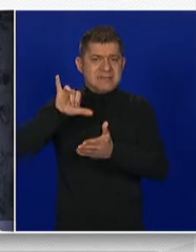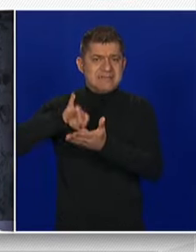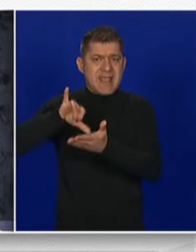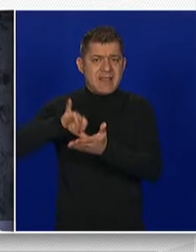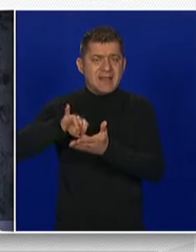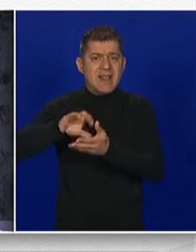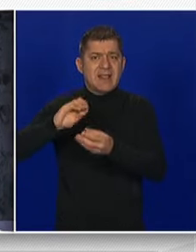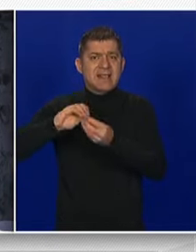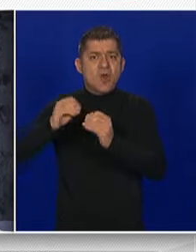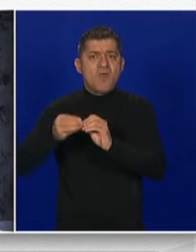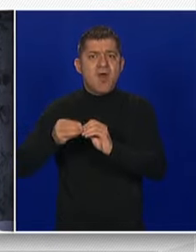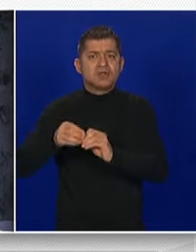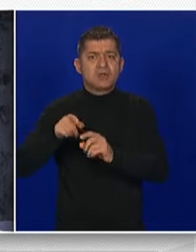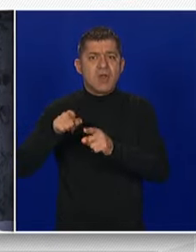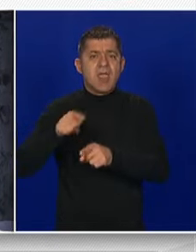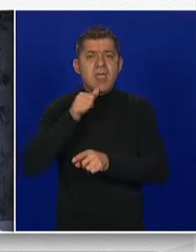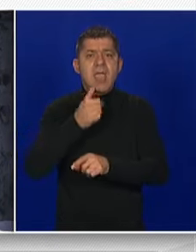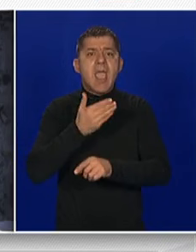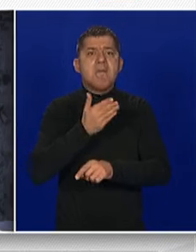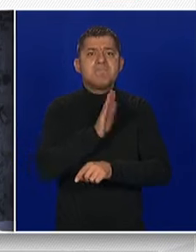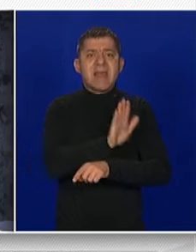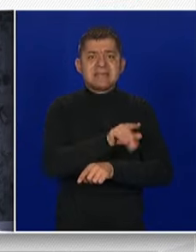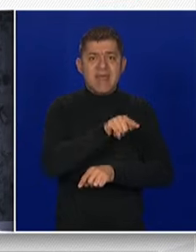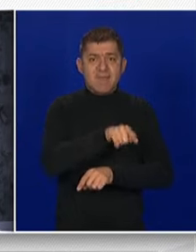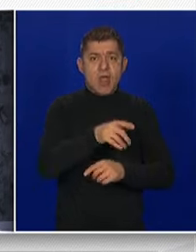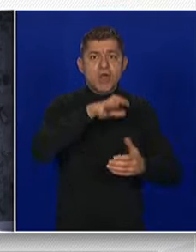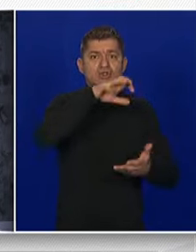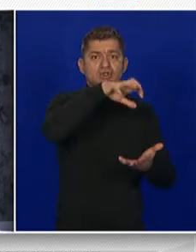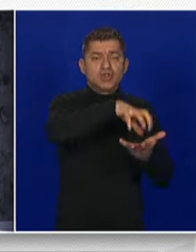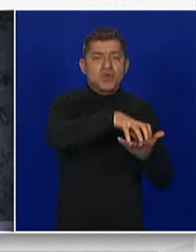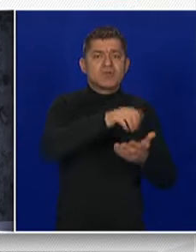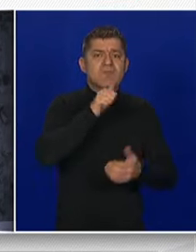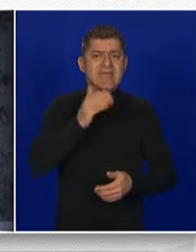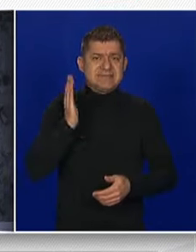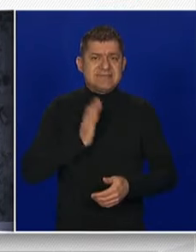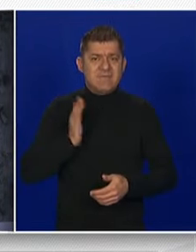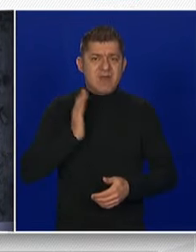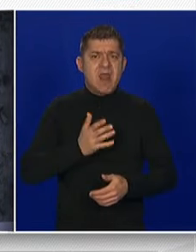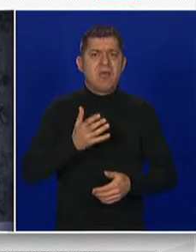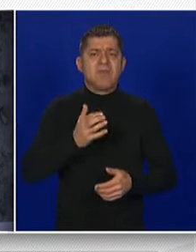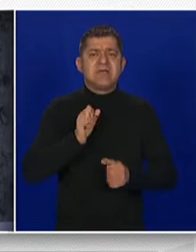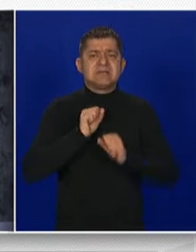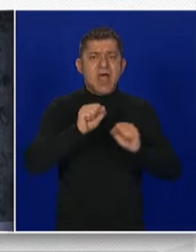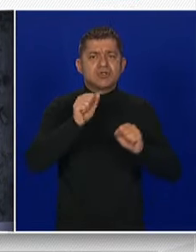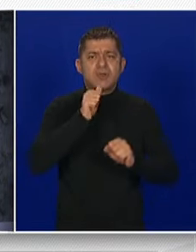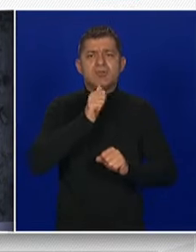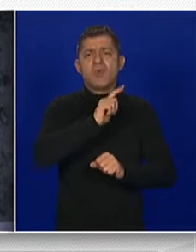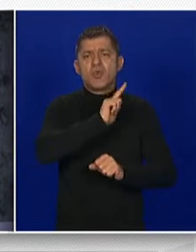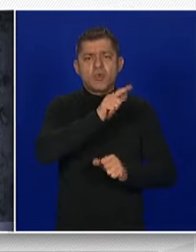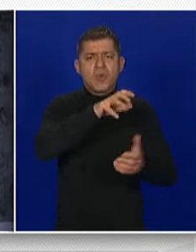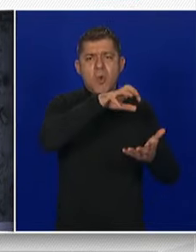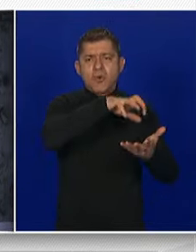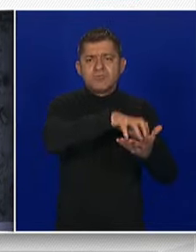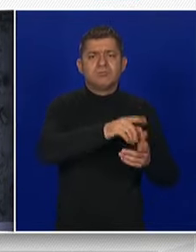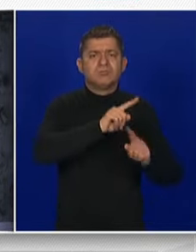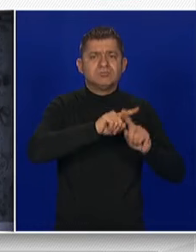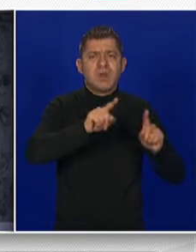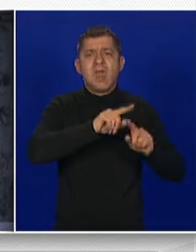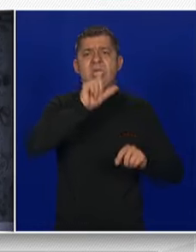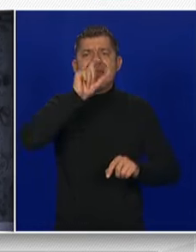i predstavnici stožera, odnosno i civilne zaštite i drugih uključenih